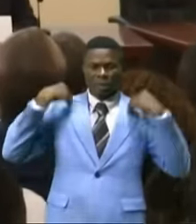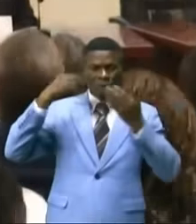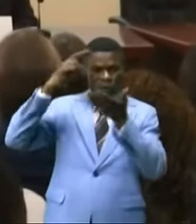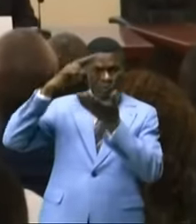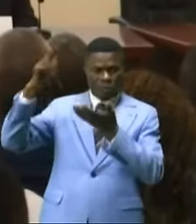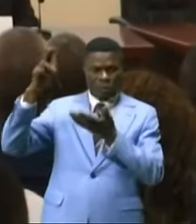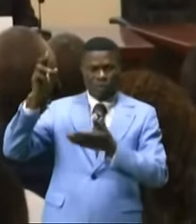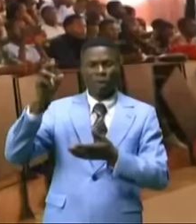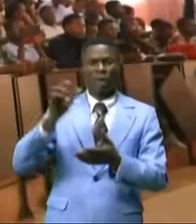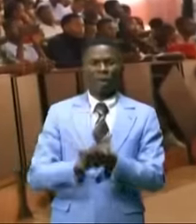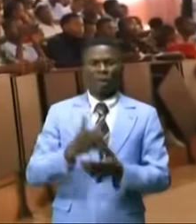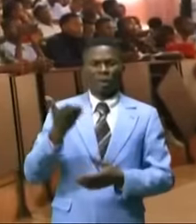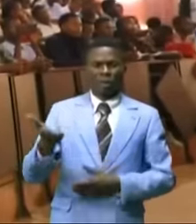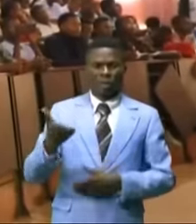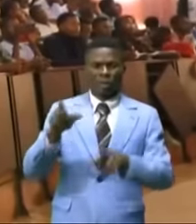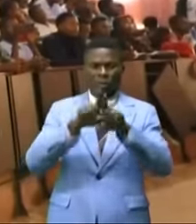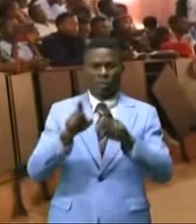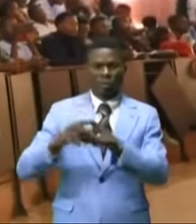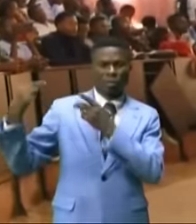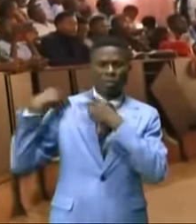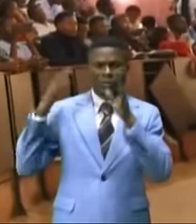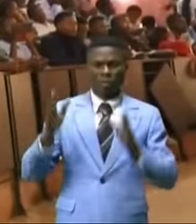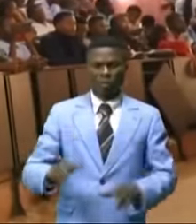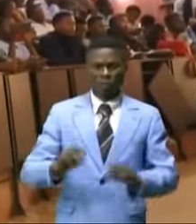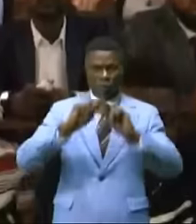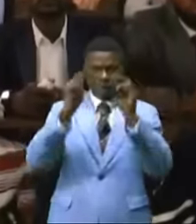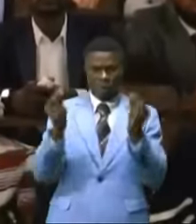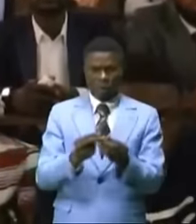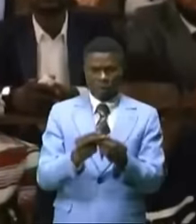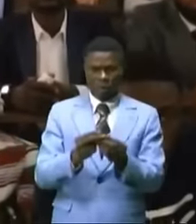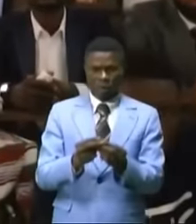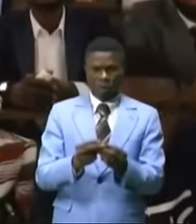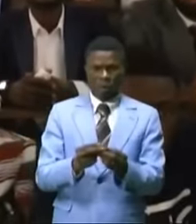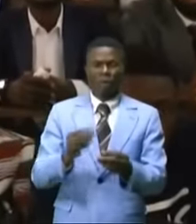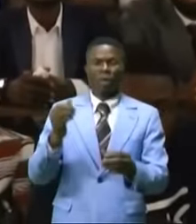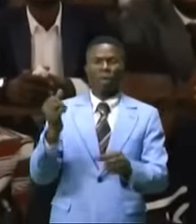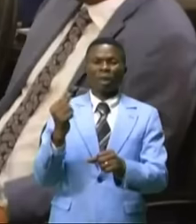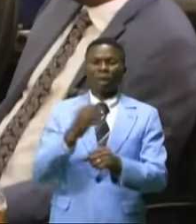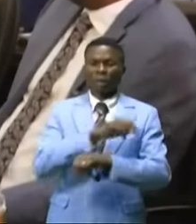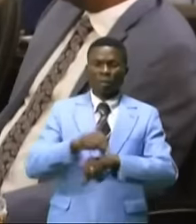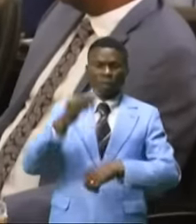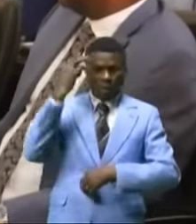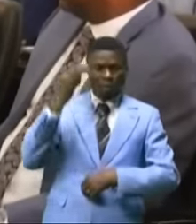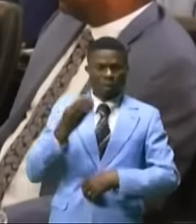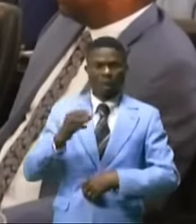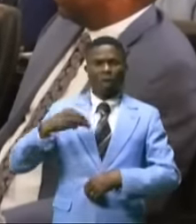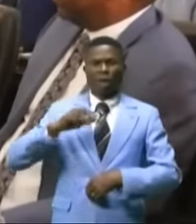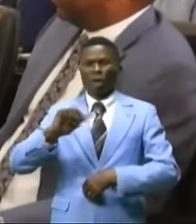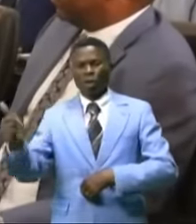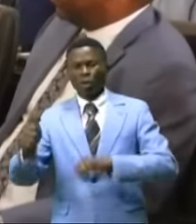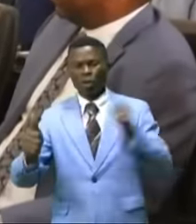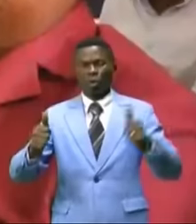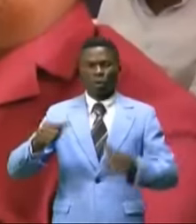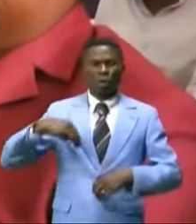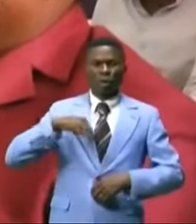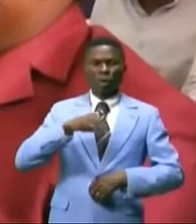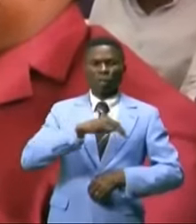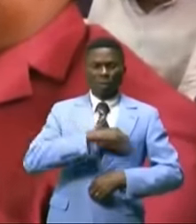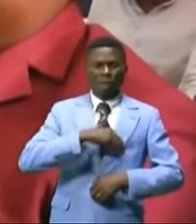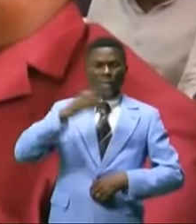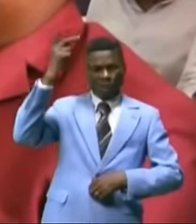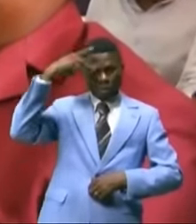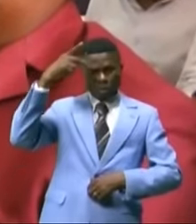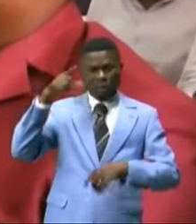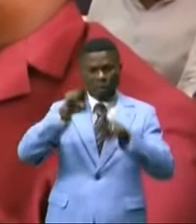et scientifiques de l'UNIKIN, les responsables des structures élevantes de son ministère et d'autres membres politico-administratifs